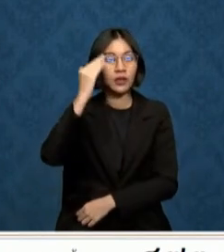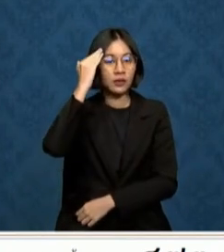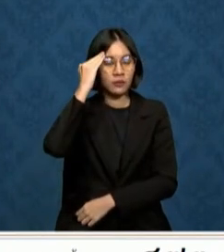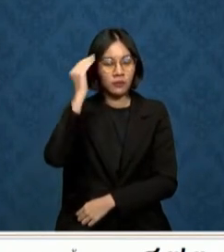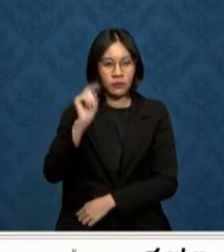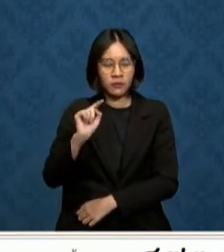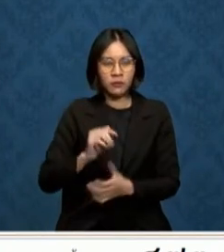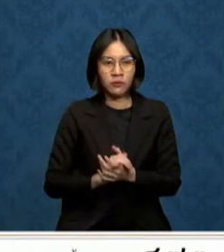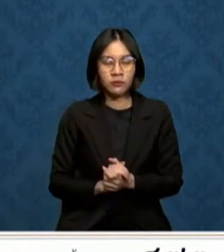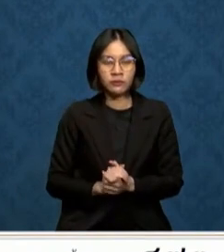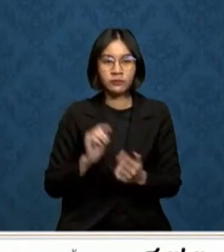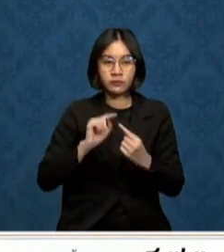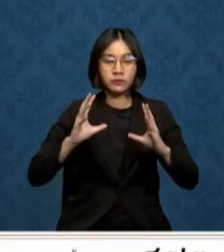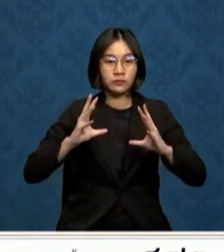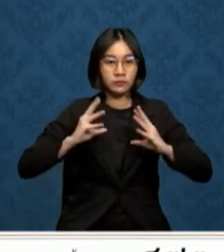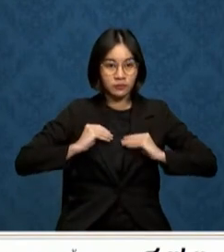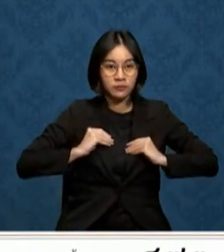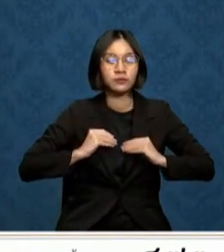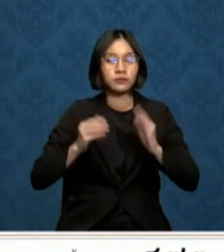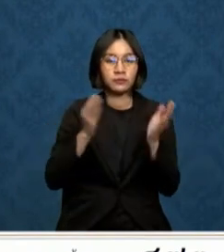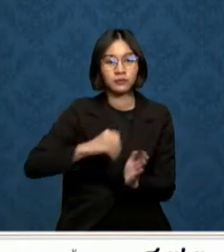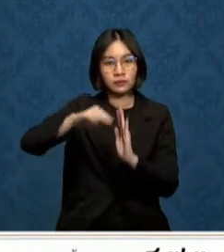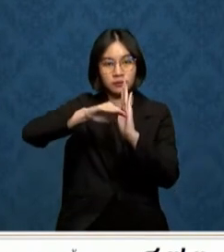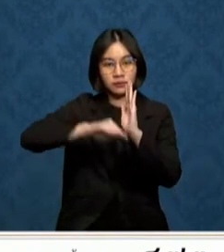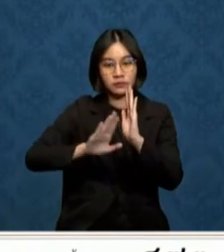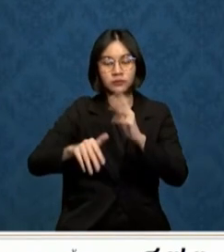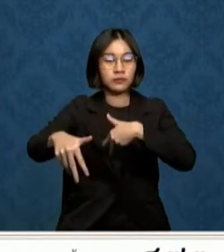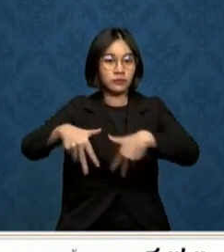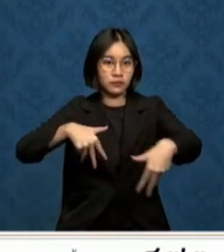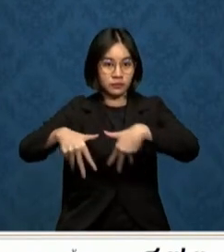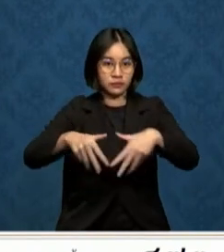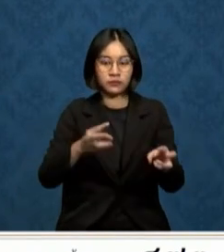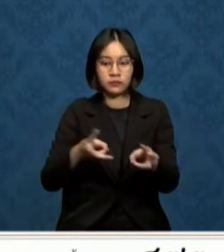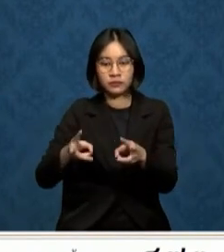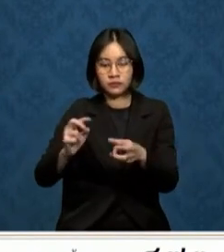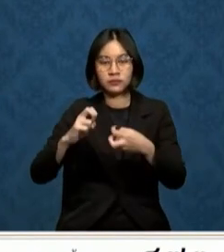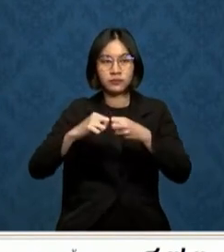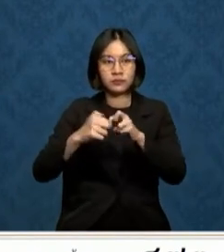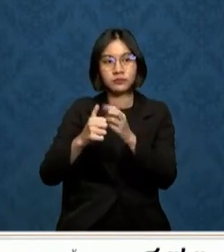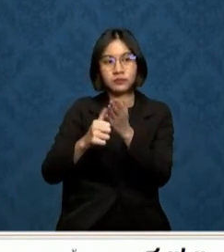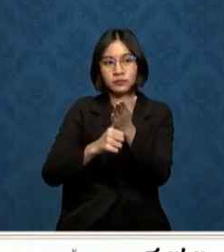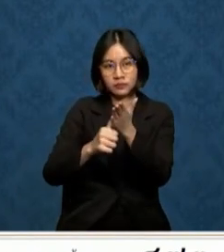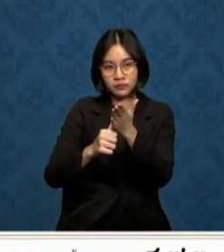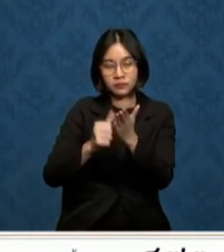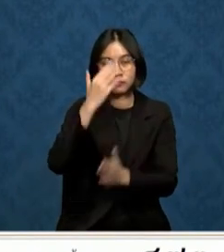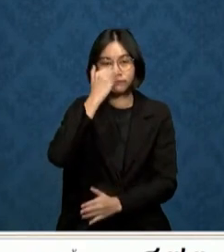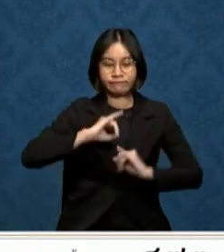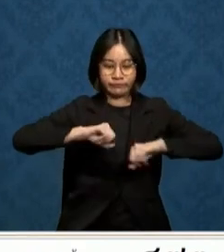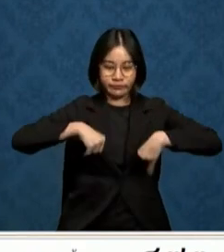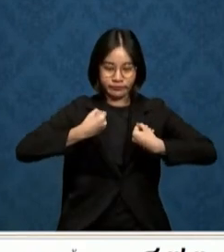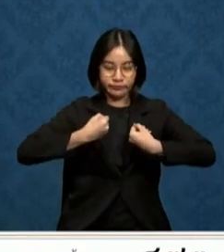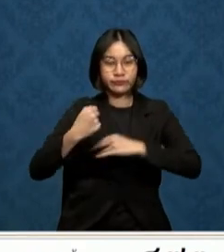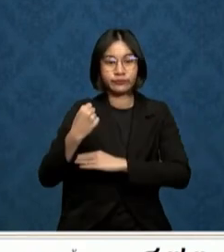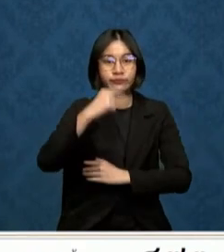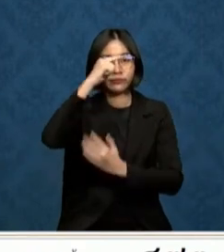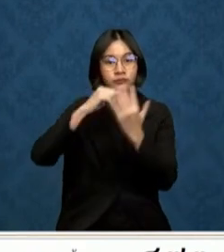าการยอมรับในกระบวนการของประชาชนนั่นแหละคือวิธีการที่จะแก้ปัญหาเพราะประชาชนคือเจ้าของประเทศไ